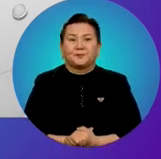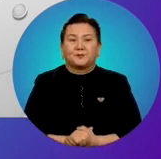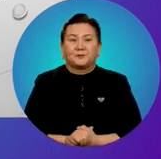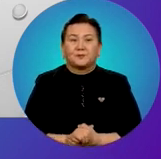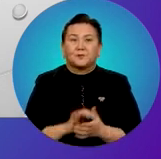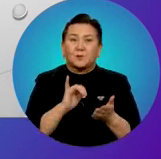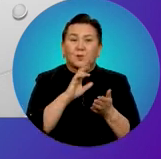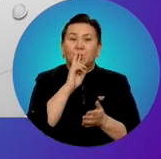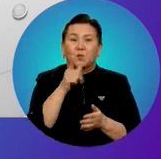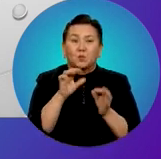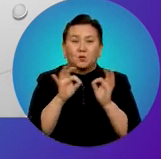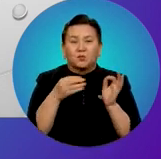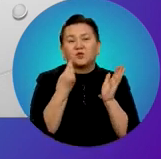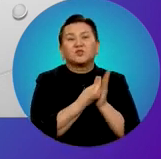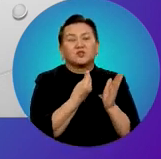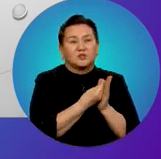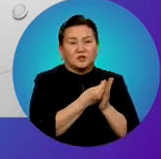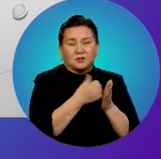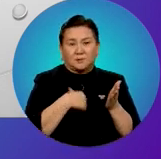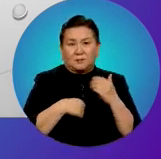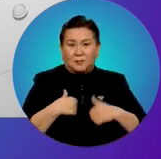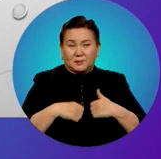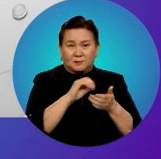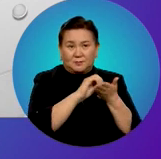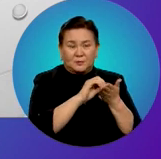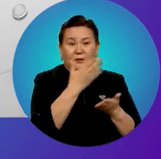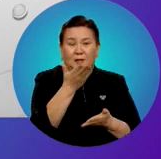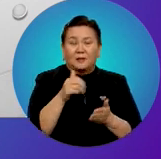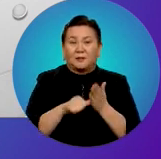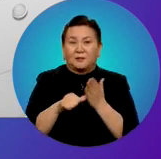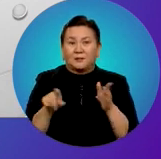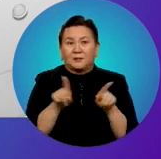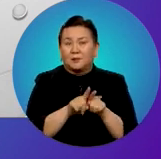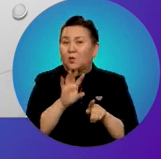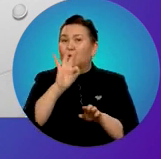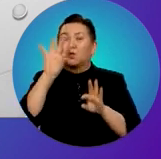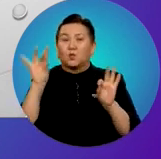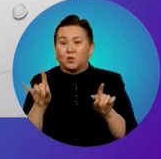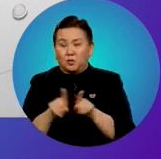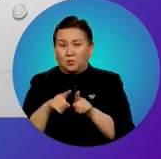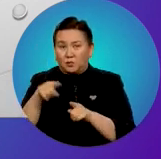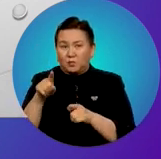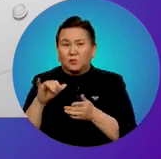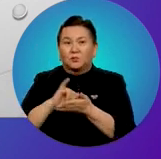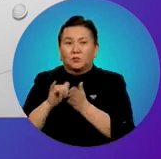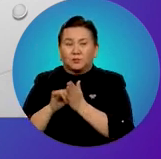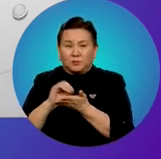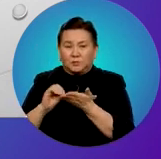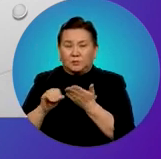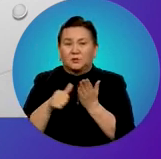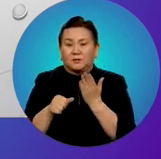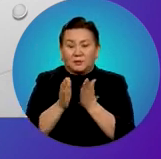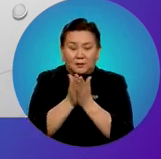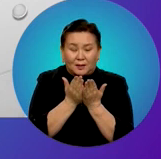иймэрхүү үг байгааг бол багс самбарт жишээл бичсэн байна. За магадгүй та нар дэвтэр дээрээ бас өвнөөс олон үгийг олоод сурхучч дээрээ ч